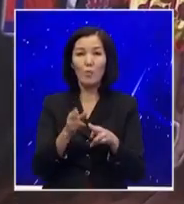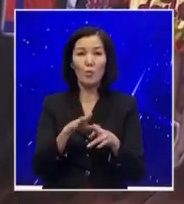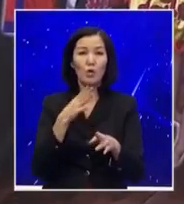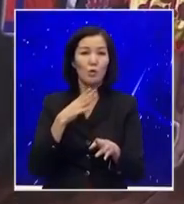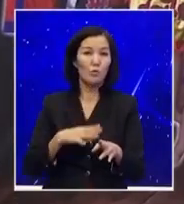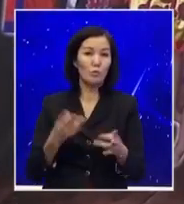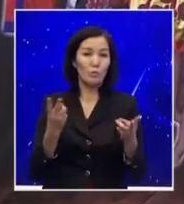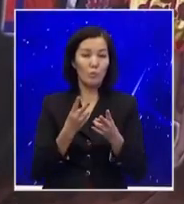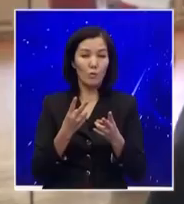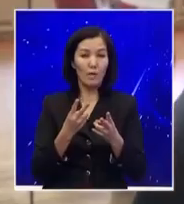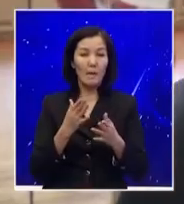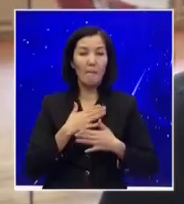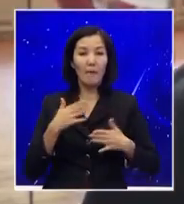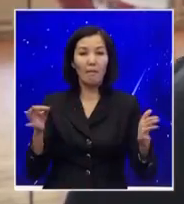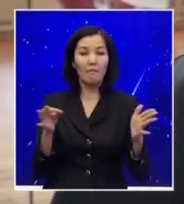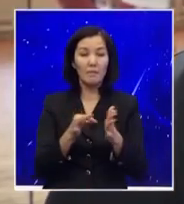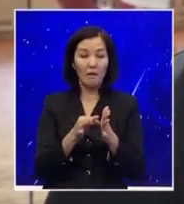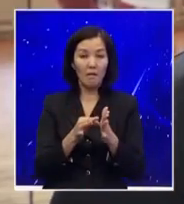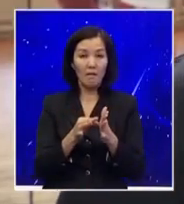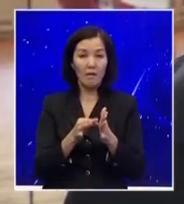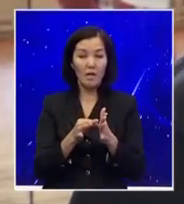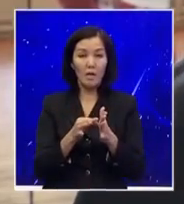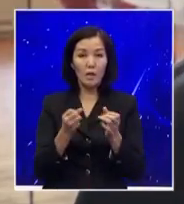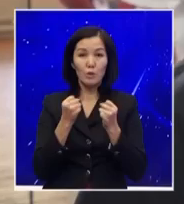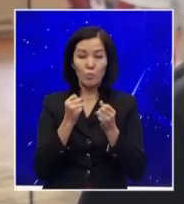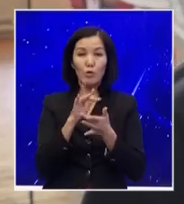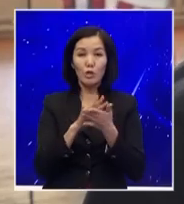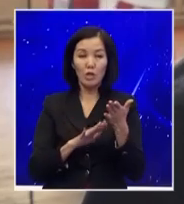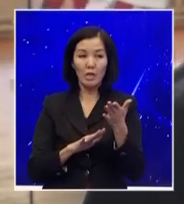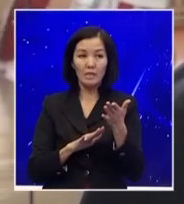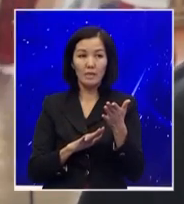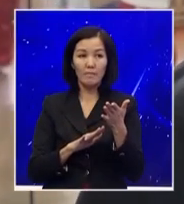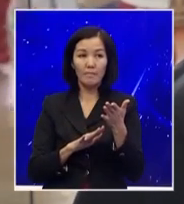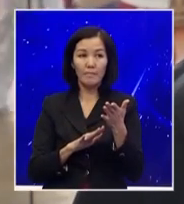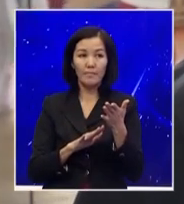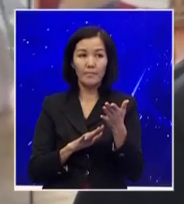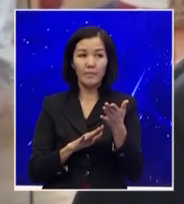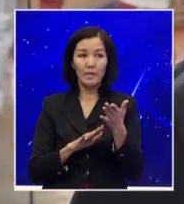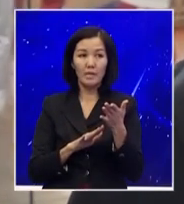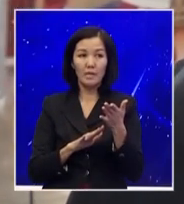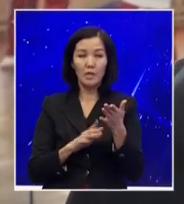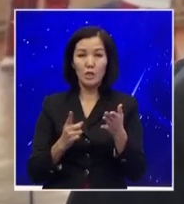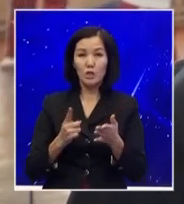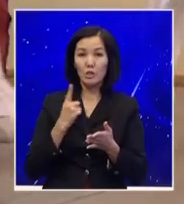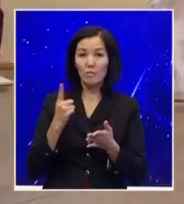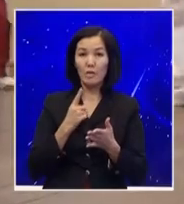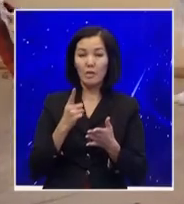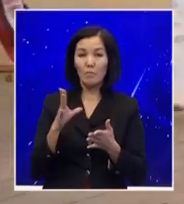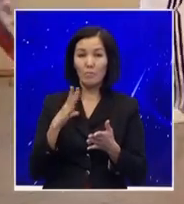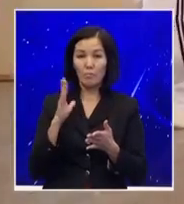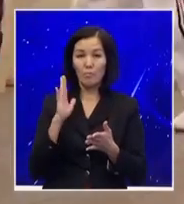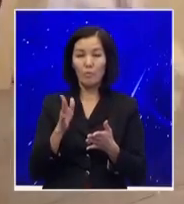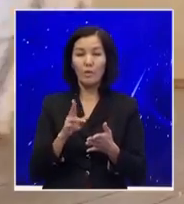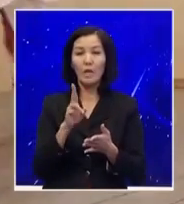адам болып саналады. Менің мақсатым спортты жалғастырып, спорт шебері болу.